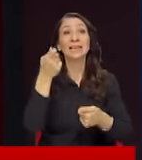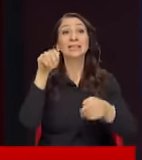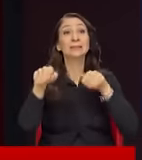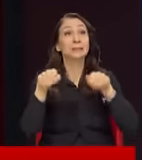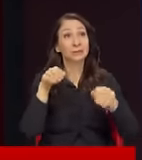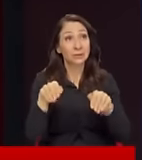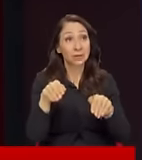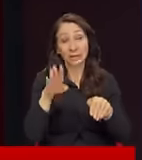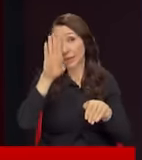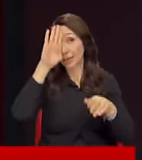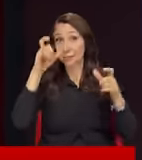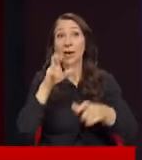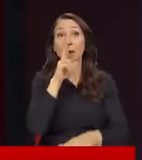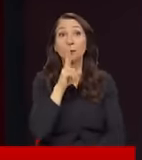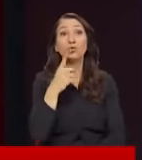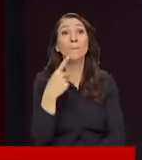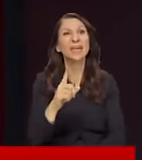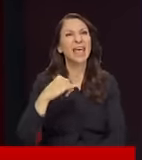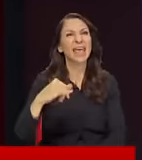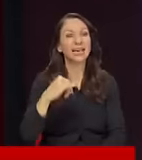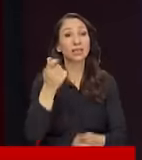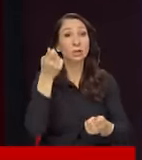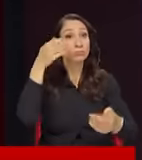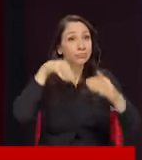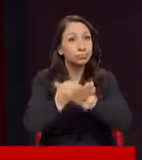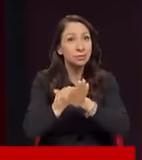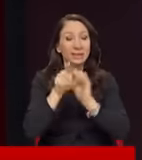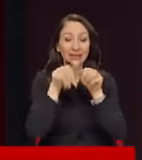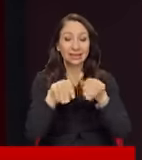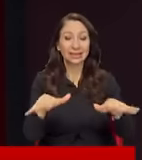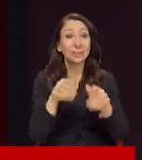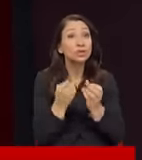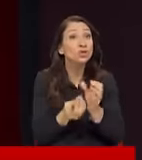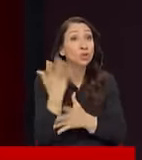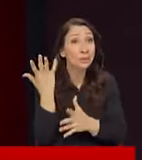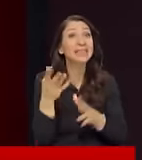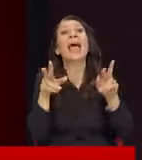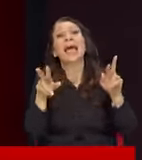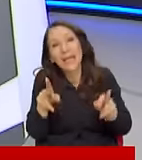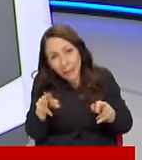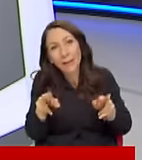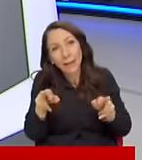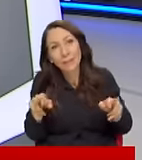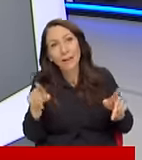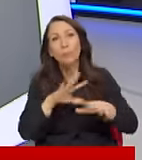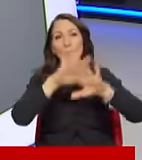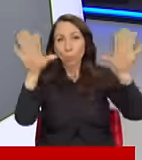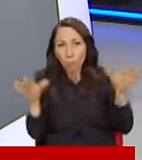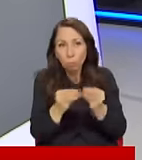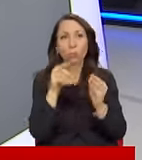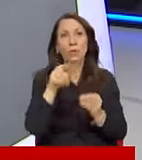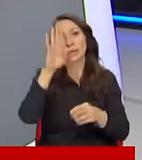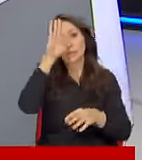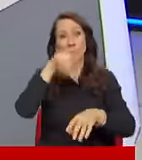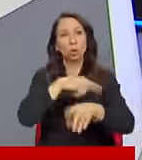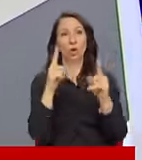istihdamda İstanbul'da 200 bine yakın insana iş bulan bir sistemin kurulması gibi bütün bunlar İstanbul'da